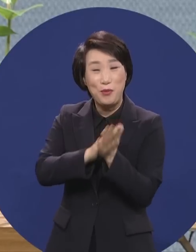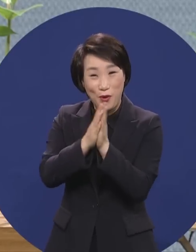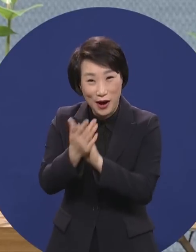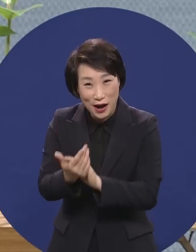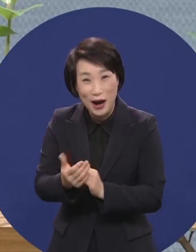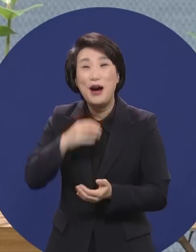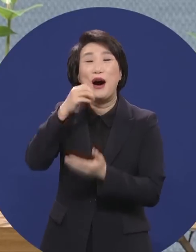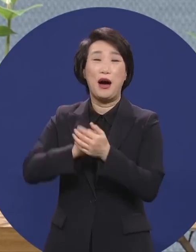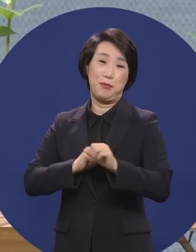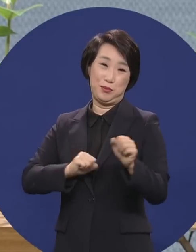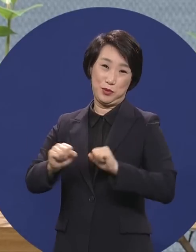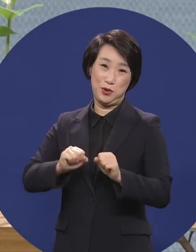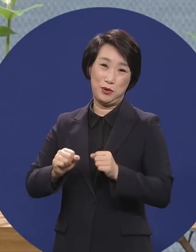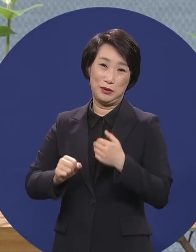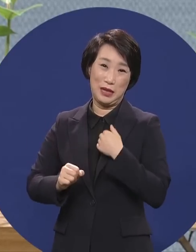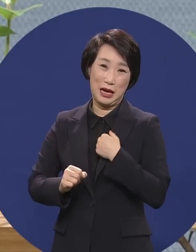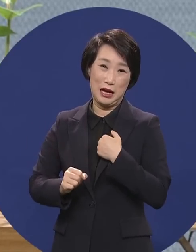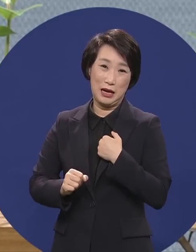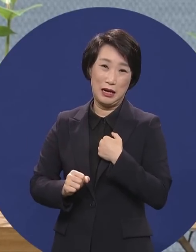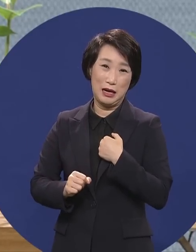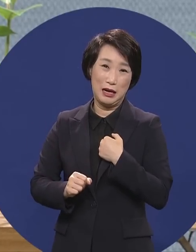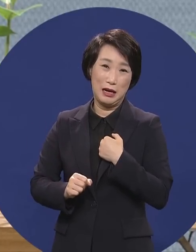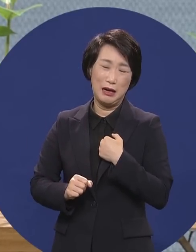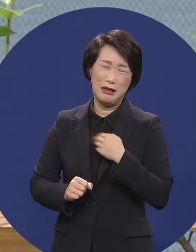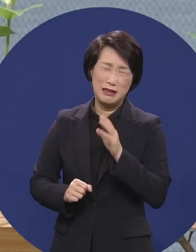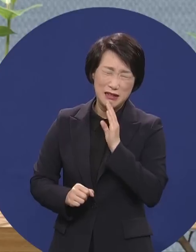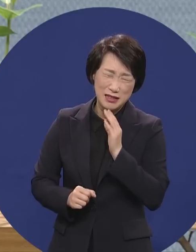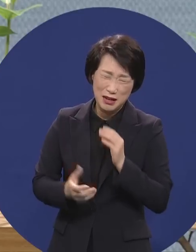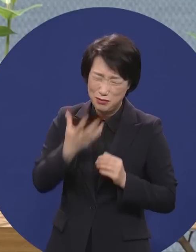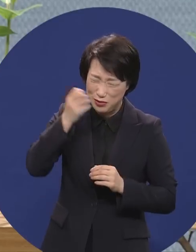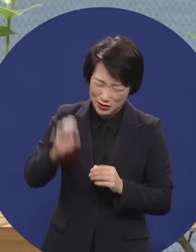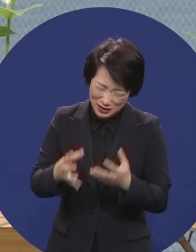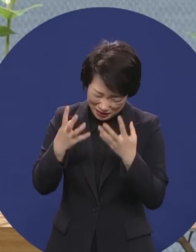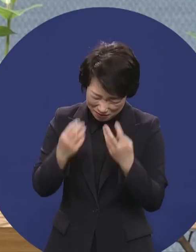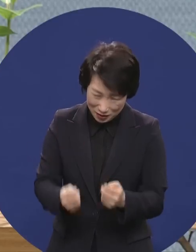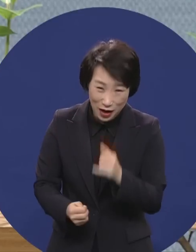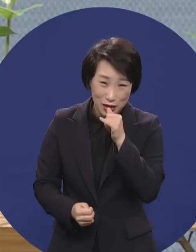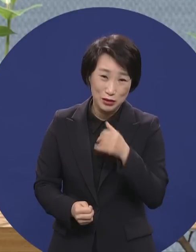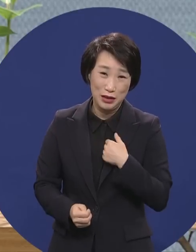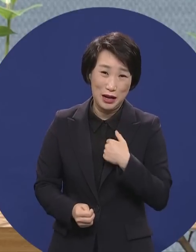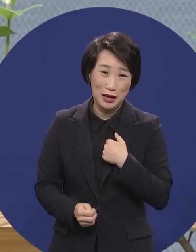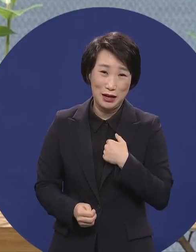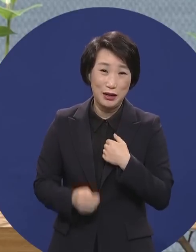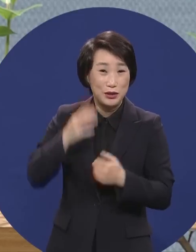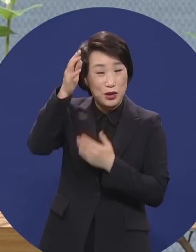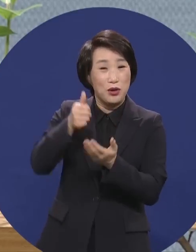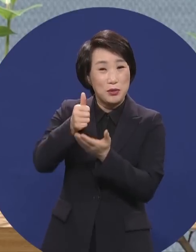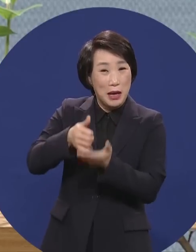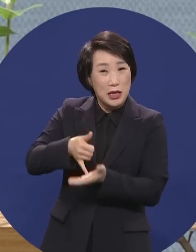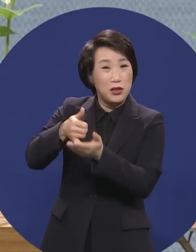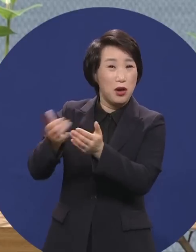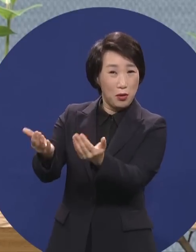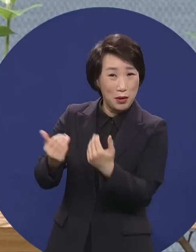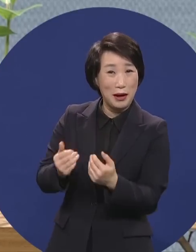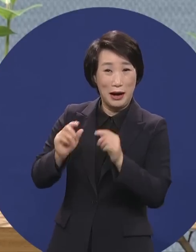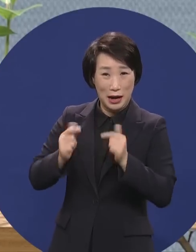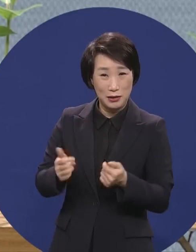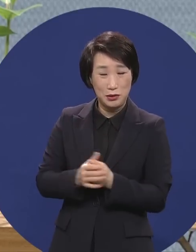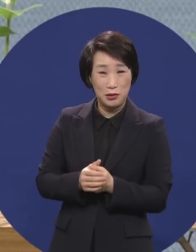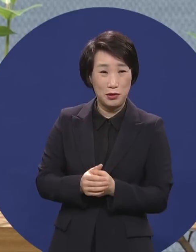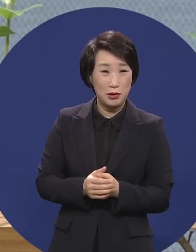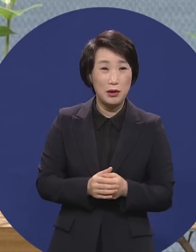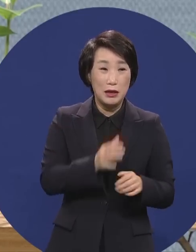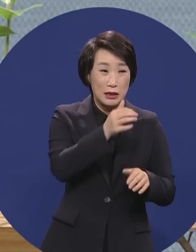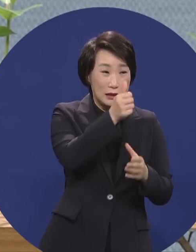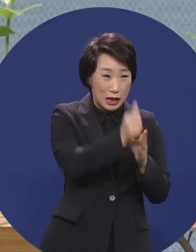감화와 감동을 여러분들이 정말 얼마나 무시하고 성령의 인격을 받아들이지 않고